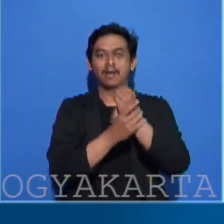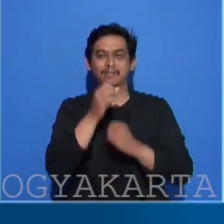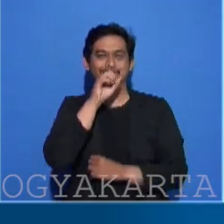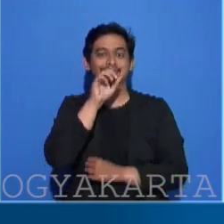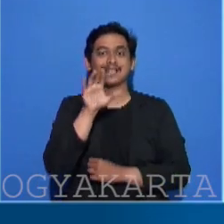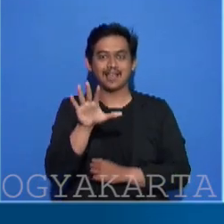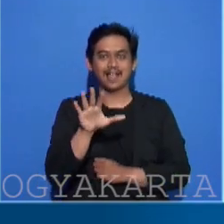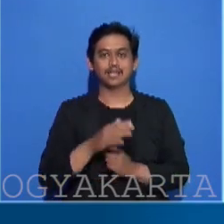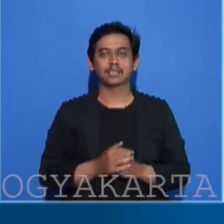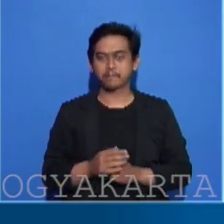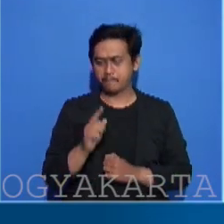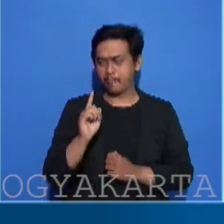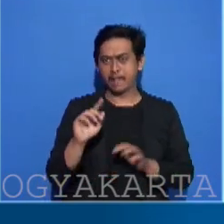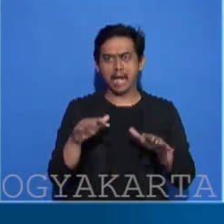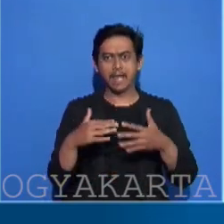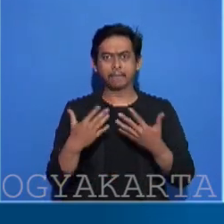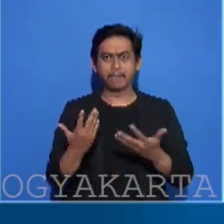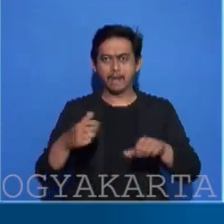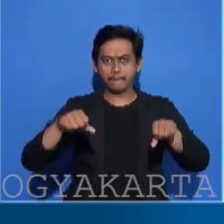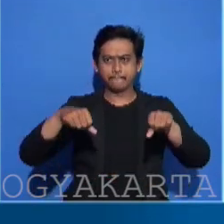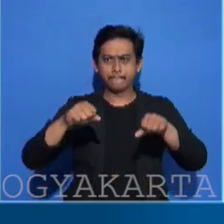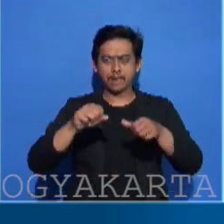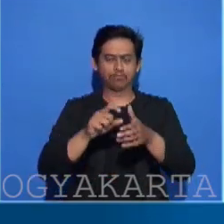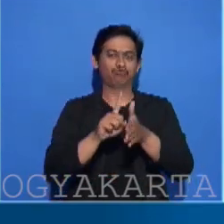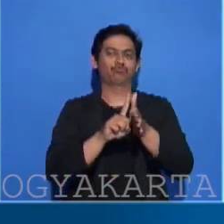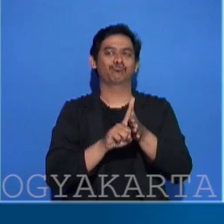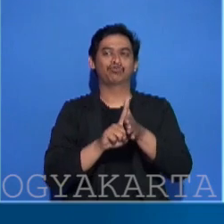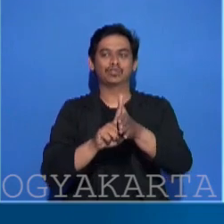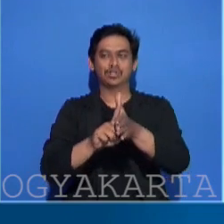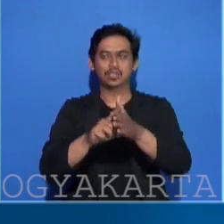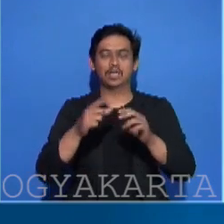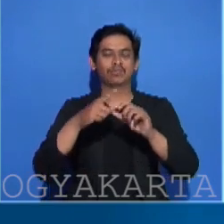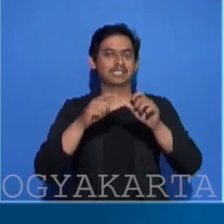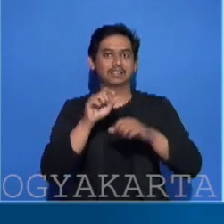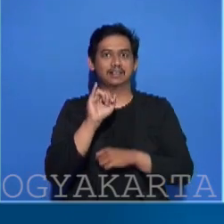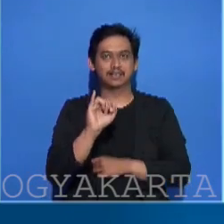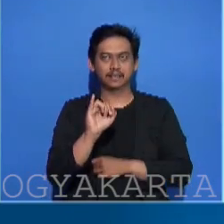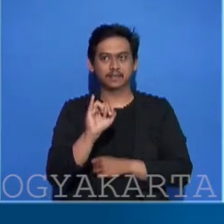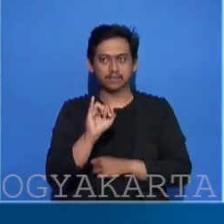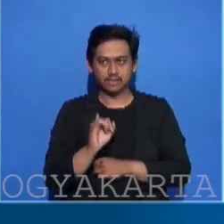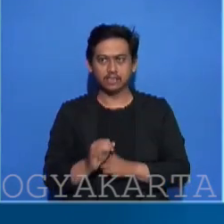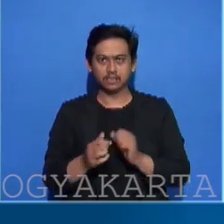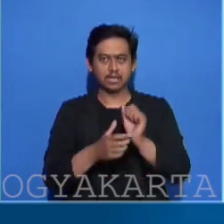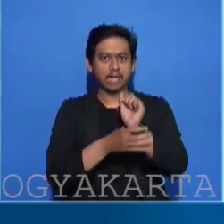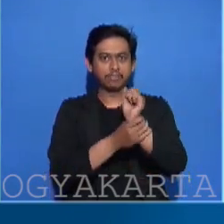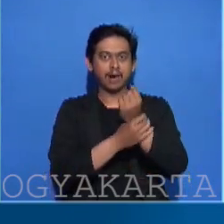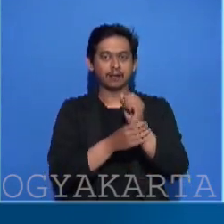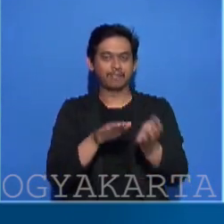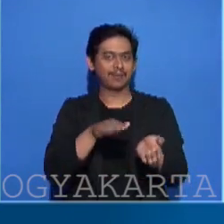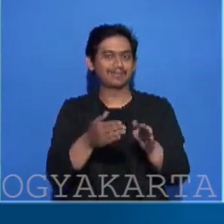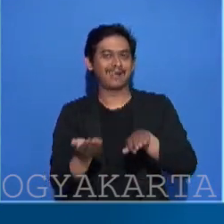akibat kejadian tersebut pengendara sepeda motor atas nama Ari Widyanti warga banyuroto Sawangan Magelang meninggal dunia